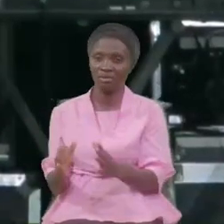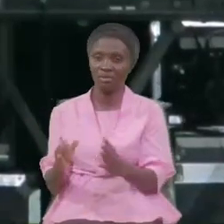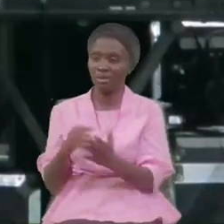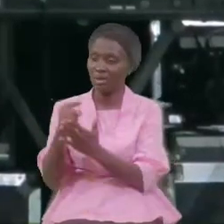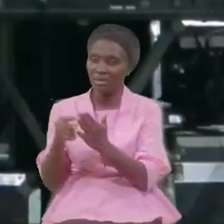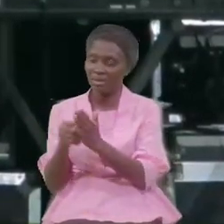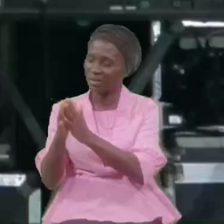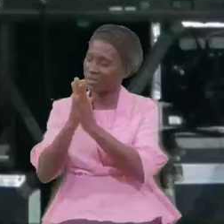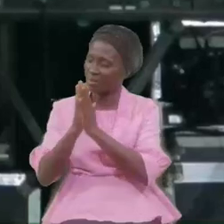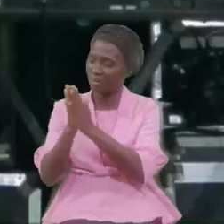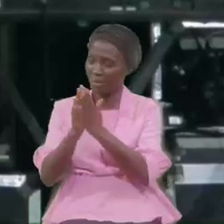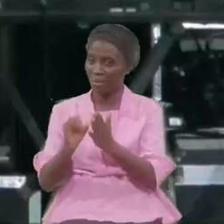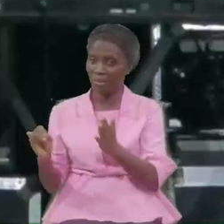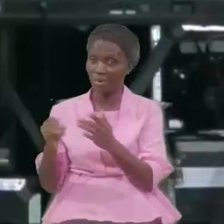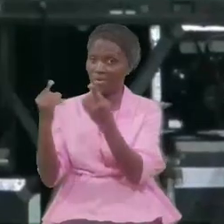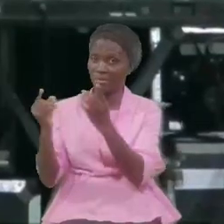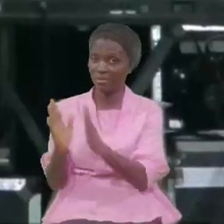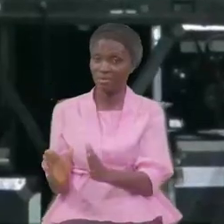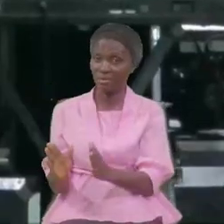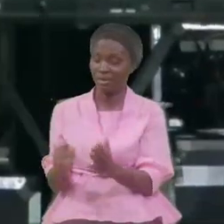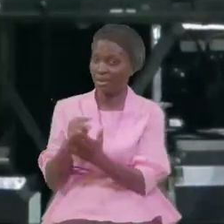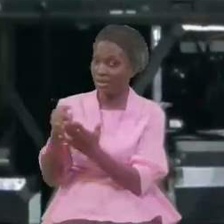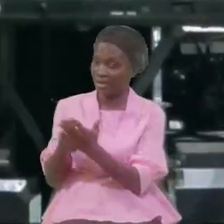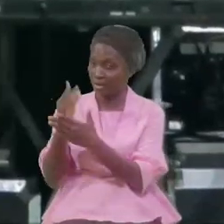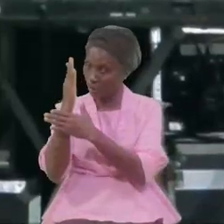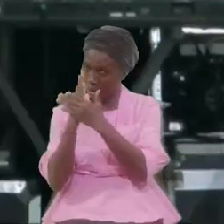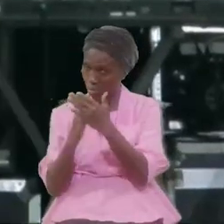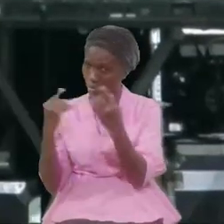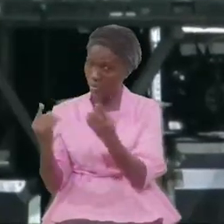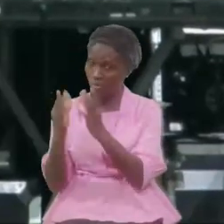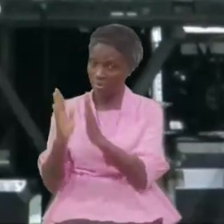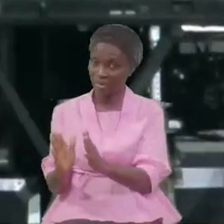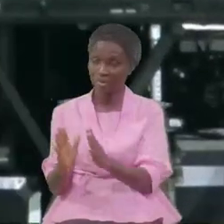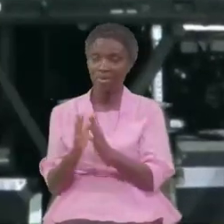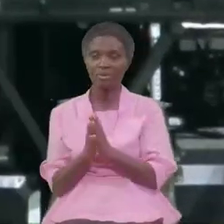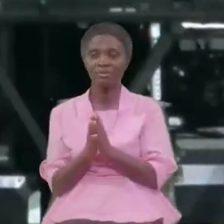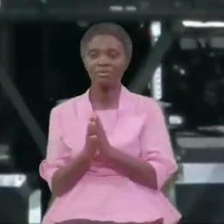ce pécheur qui prie, ce pécheur pénitent